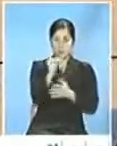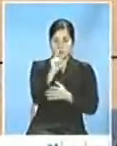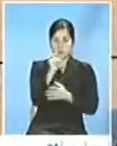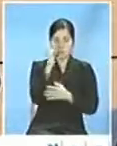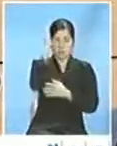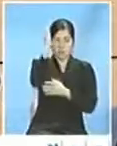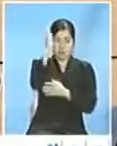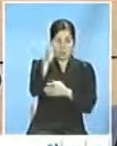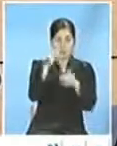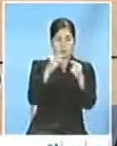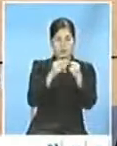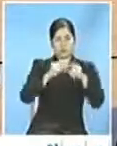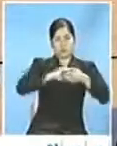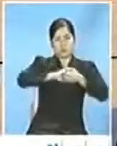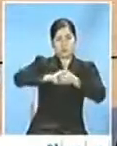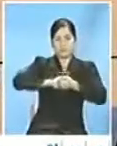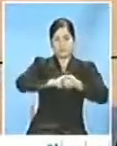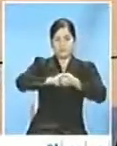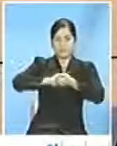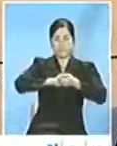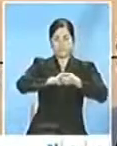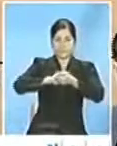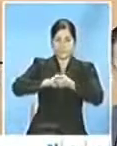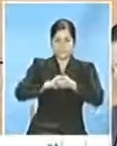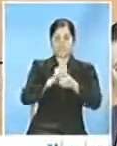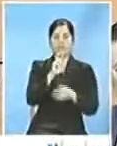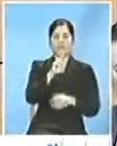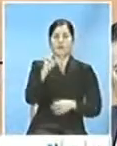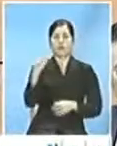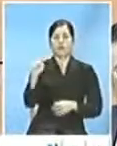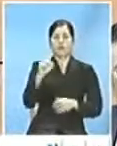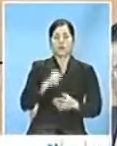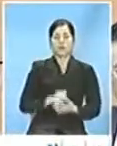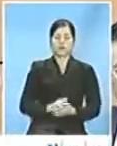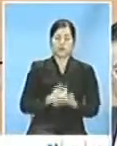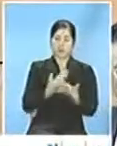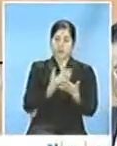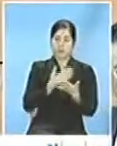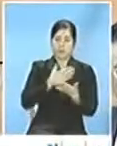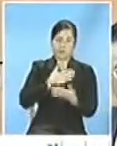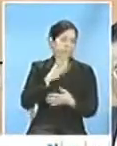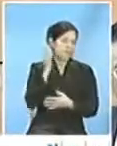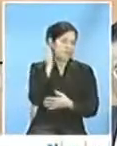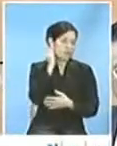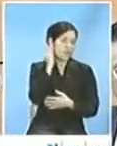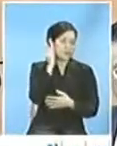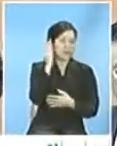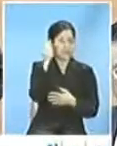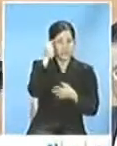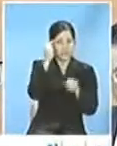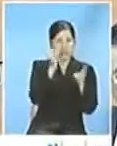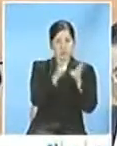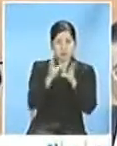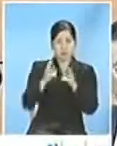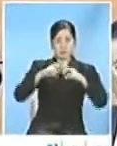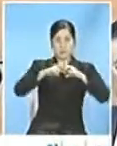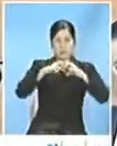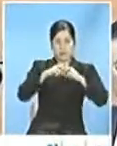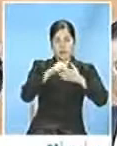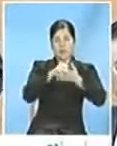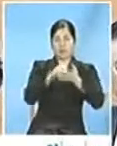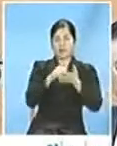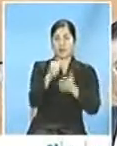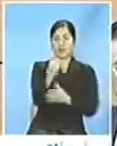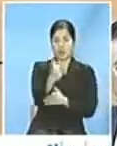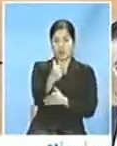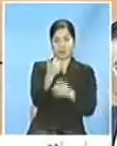ภาปรองดองขึ้นนั่นเป็นสิ่งที่ฟังดูน่าจะหาทางออกร่วมกันได้